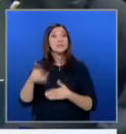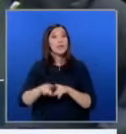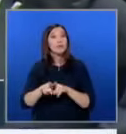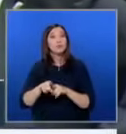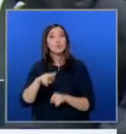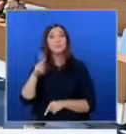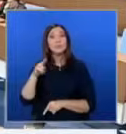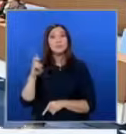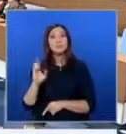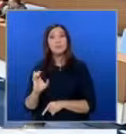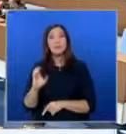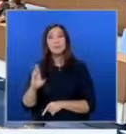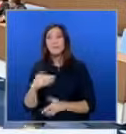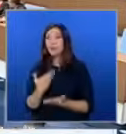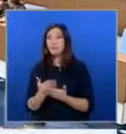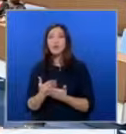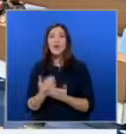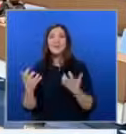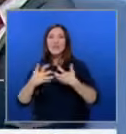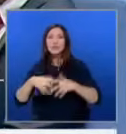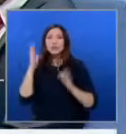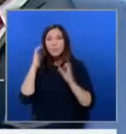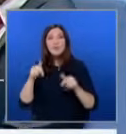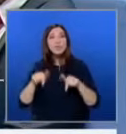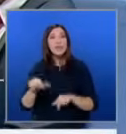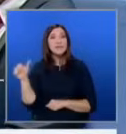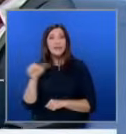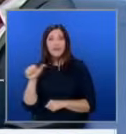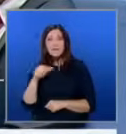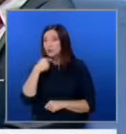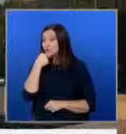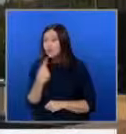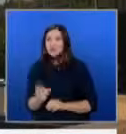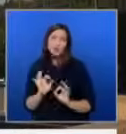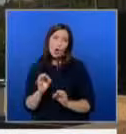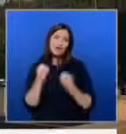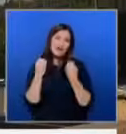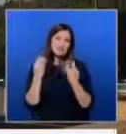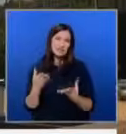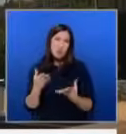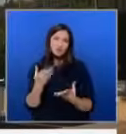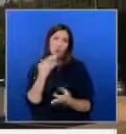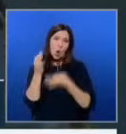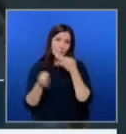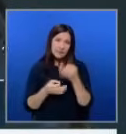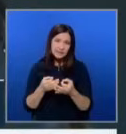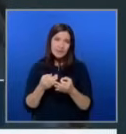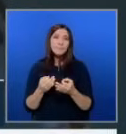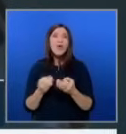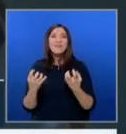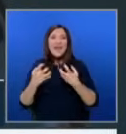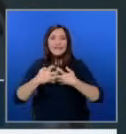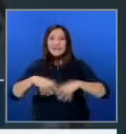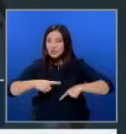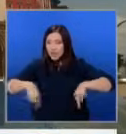като ДСБ предложиха техническо правителство, днес Атанас Атанасов заяви, че такова е възможно и обясни.